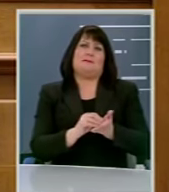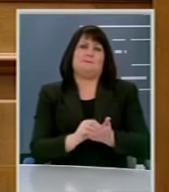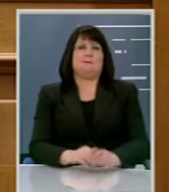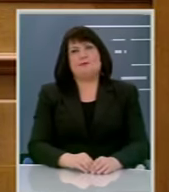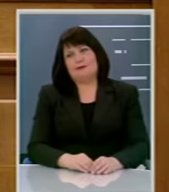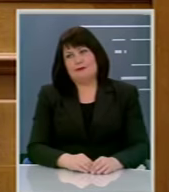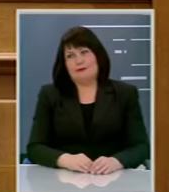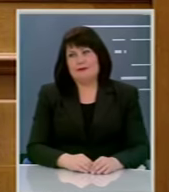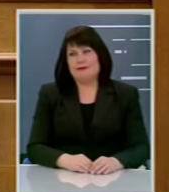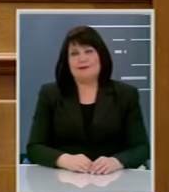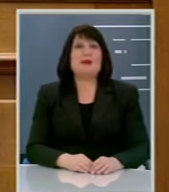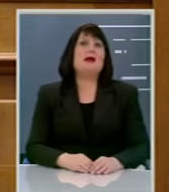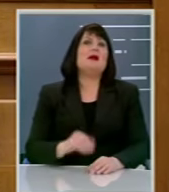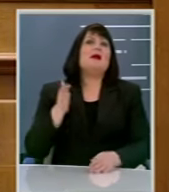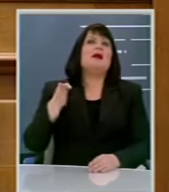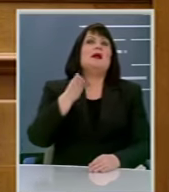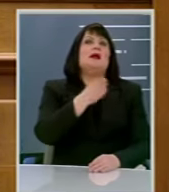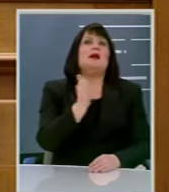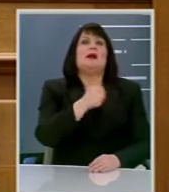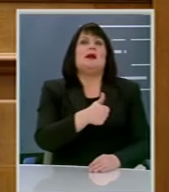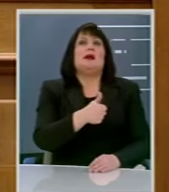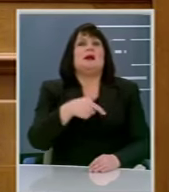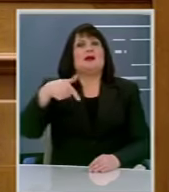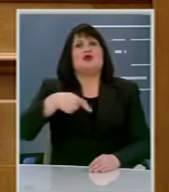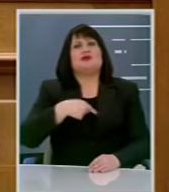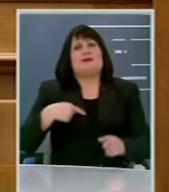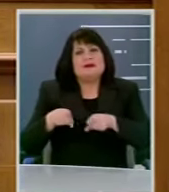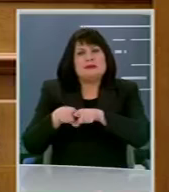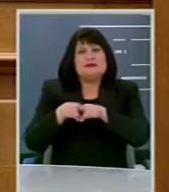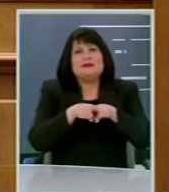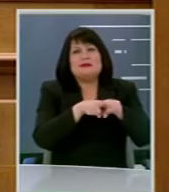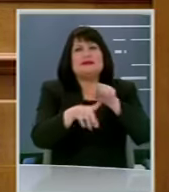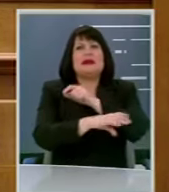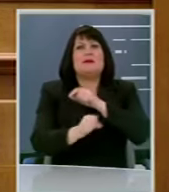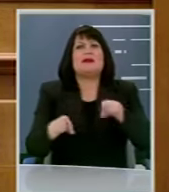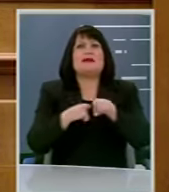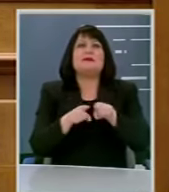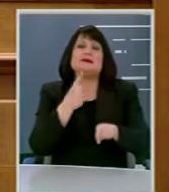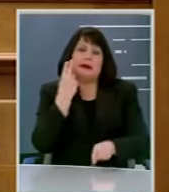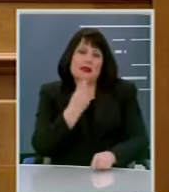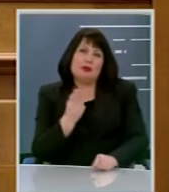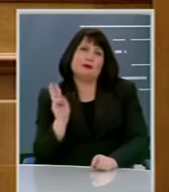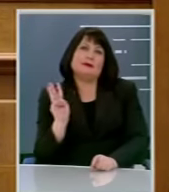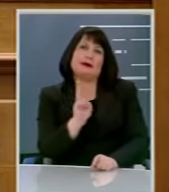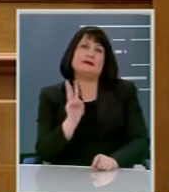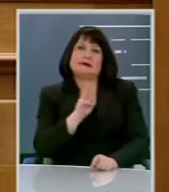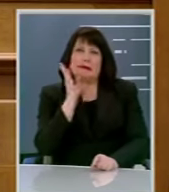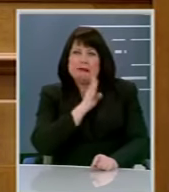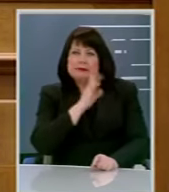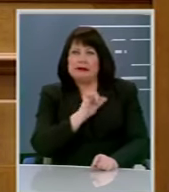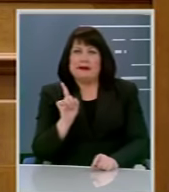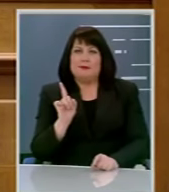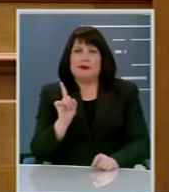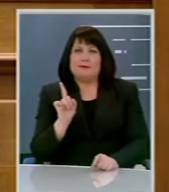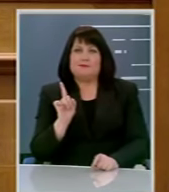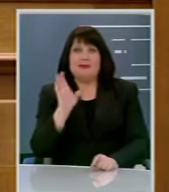έξω σε συσκέψεις και για να μην πάει μόνη της πήγε μαζί και ο Γενικός Διευθυντής και ο Γραμματέας για να φαίνονται τρεις. και αν μην γινόμαστε ρεζίλοι. Δεν πάει να